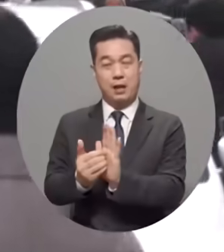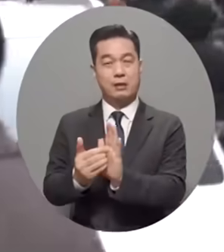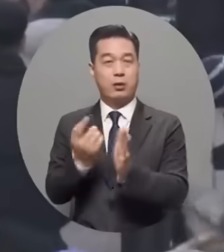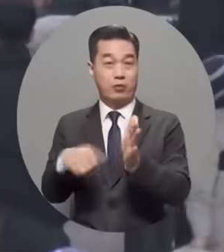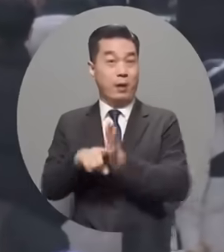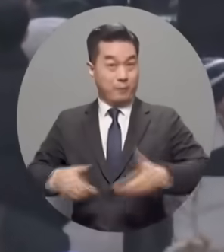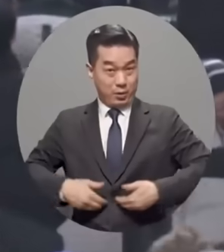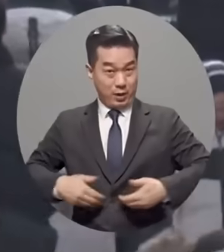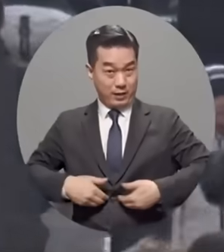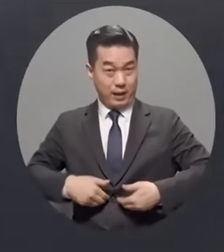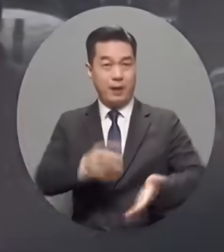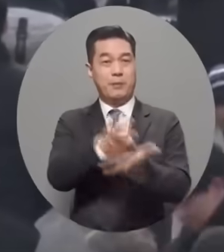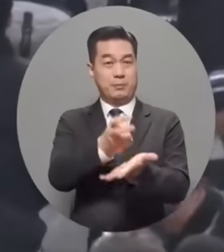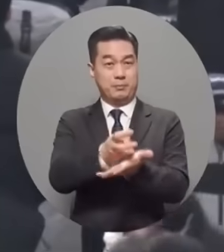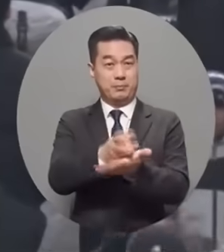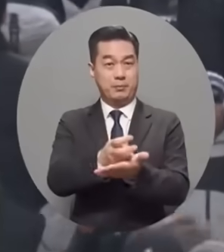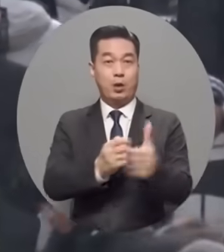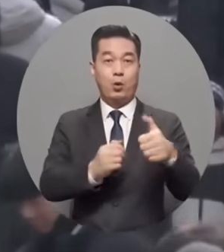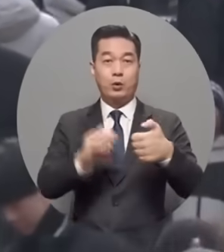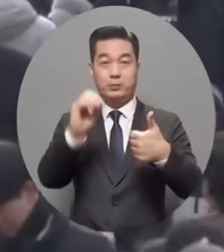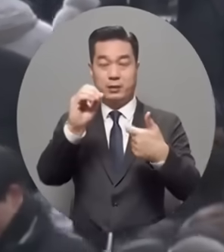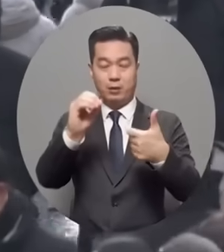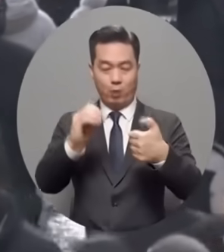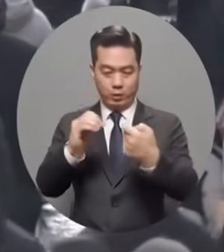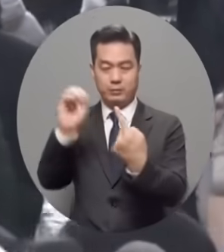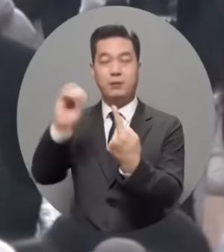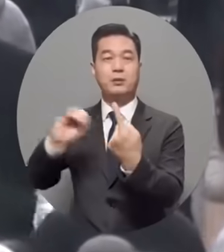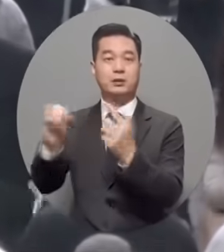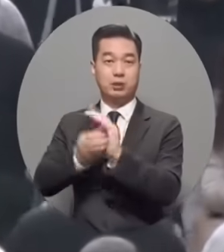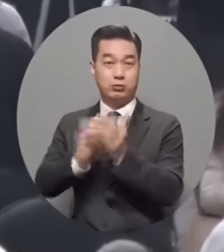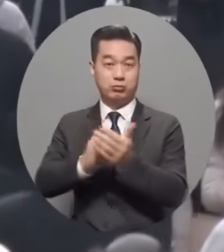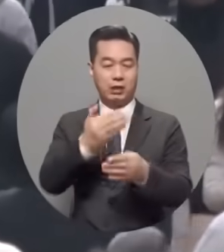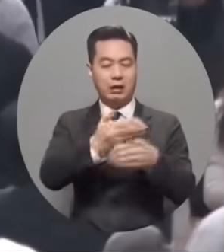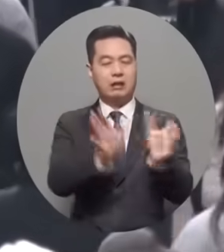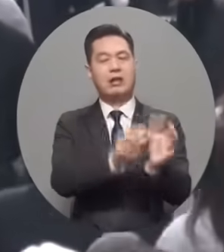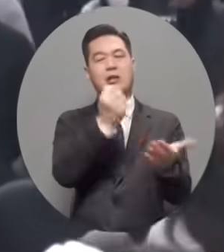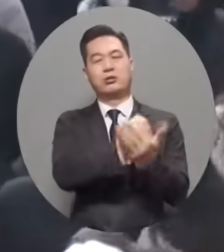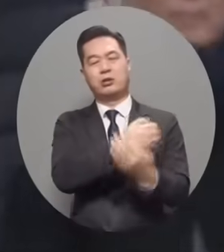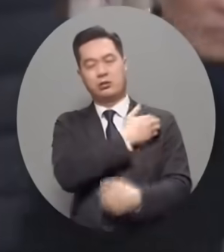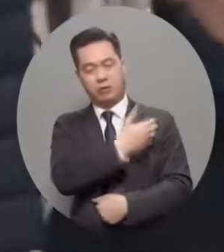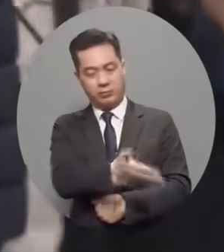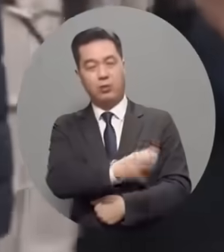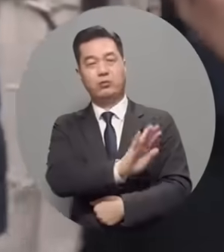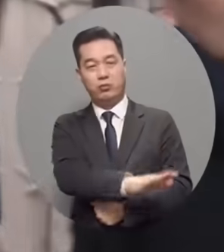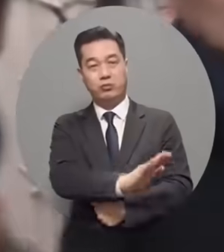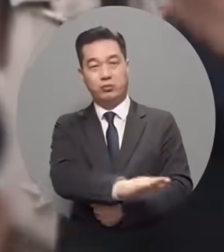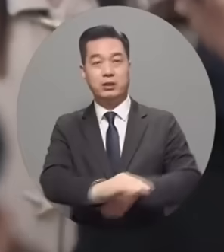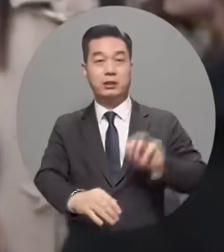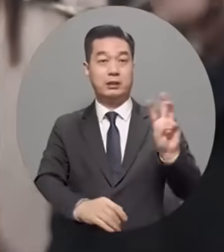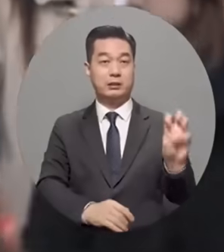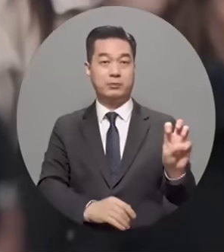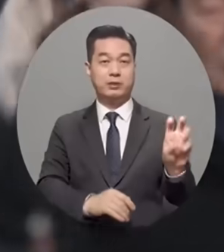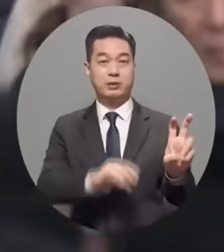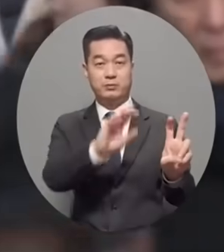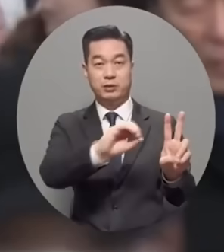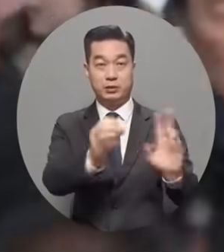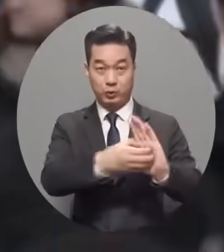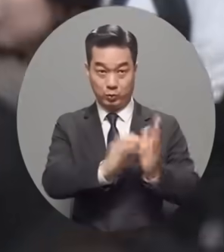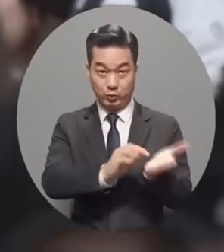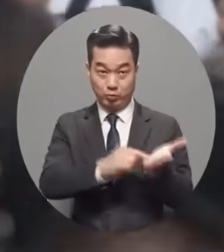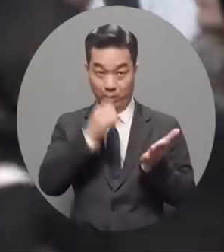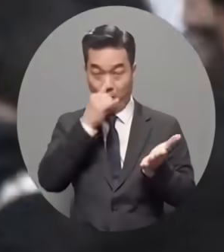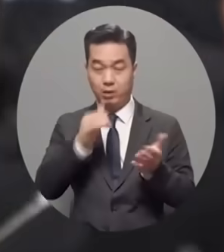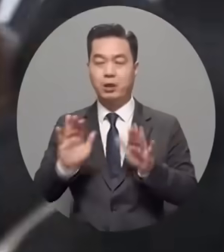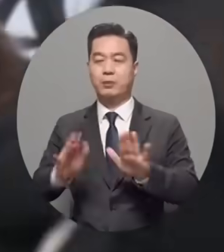응답이 51%, 위성정당 여부는 당이 결정하도록 두어야 한다는 응답이 32%였습니다.